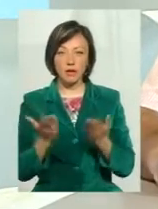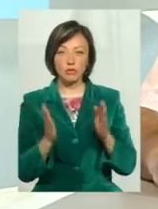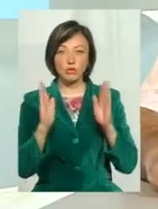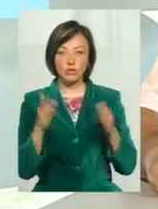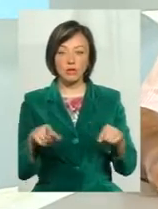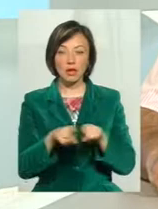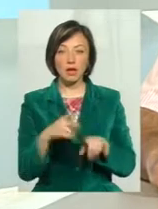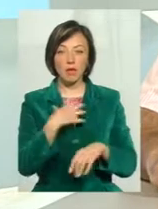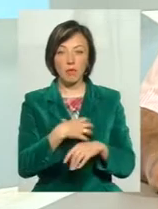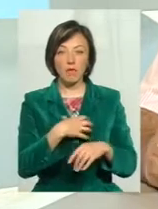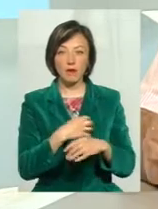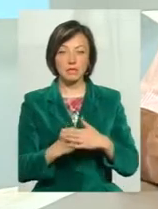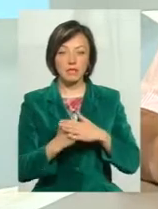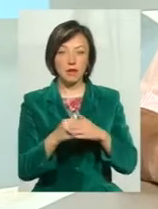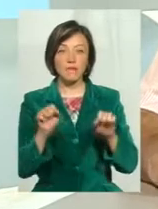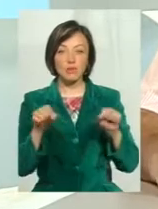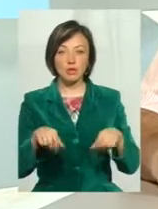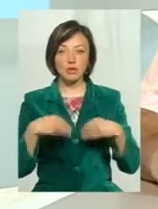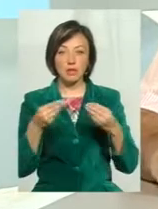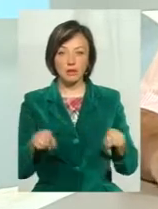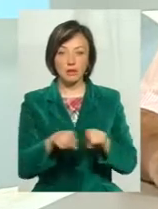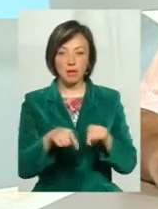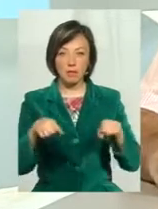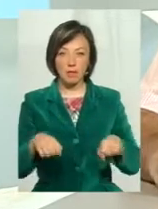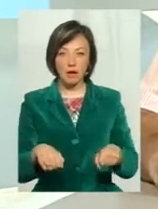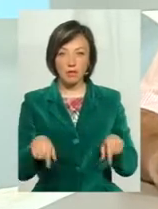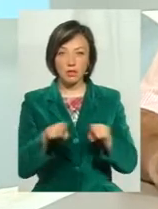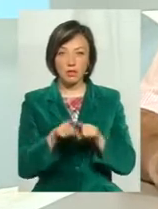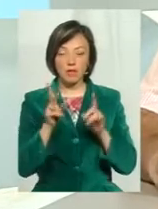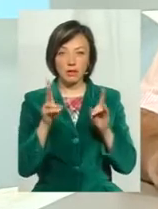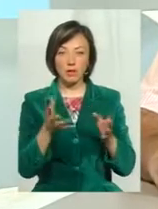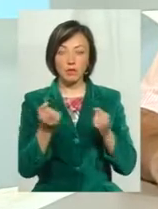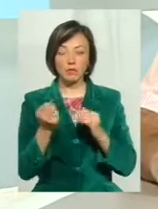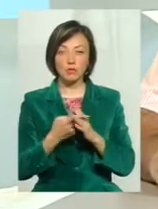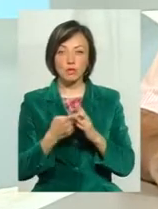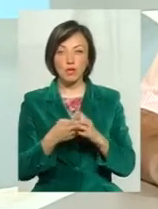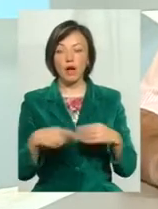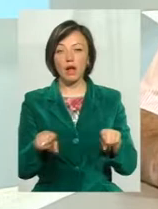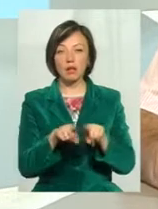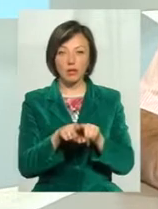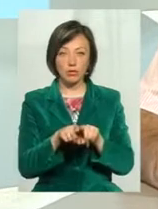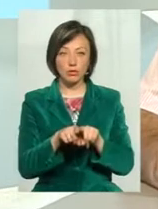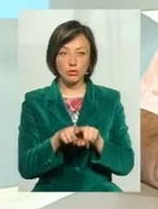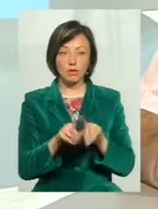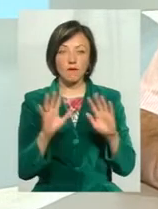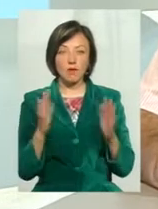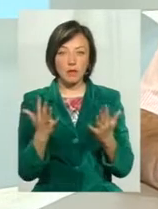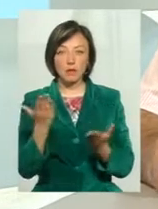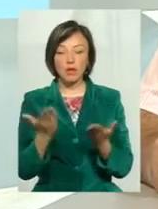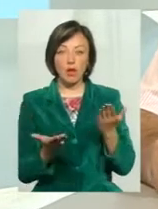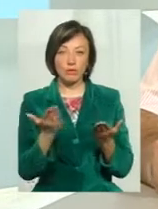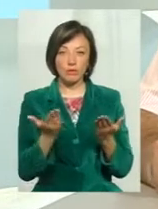такі поважні підстави, можна надати таке право такому домогосподарству отримати субсидію, а також у випадку,